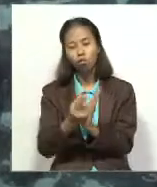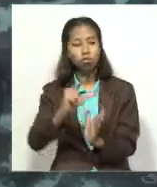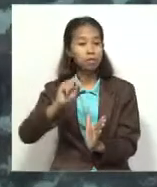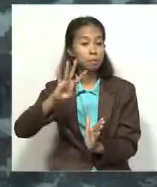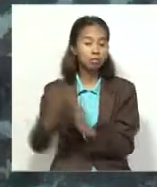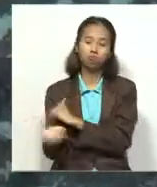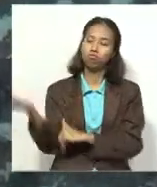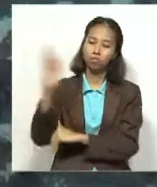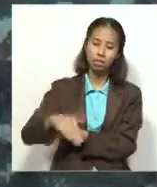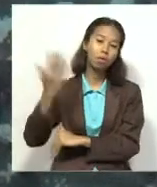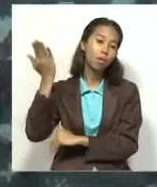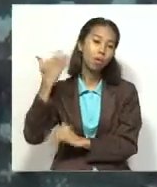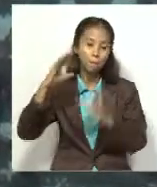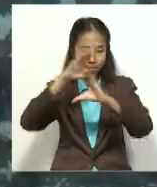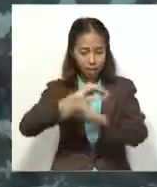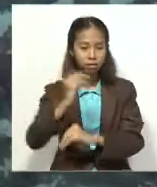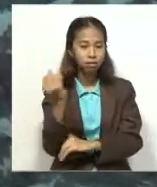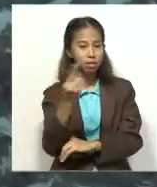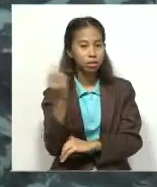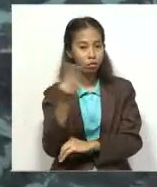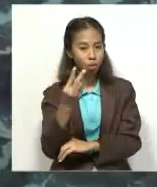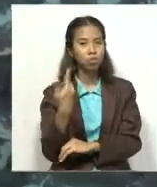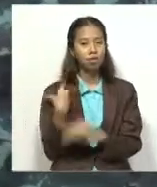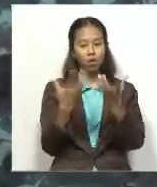เมื่อคืนตอนดึกดื่นตีหนึ่งตีสองก็มาช่วยขน